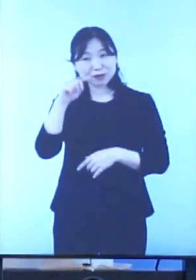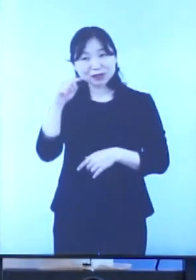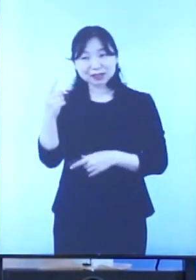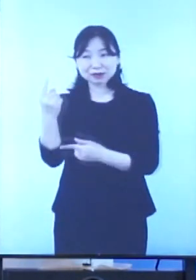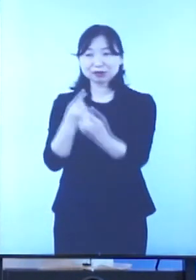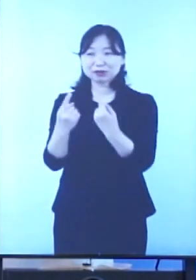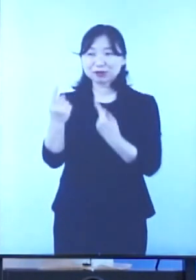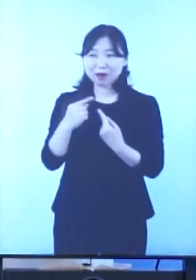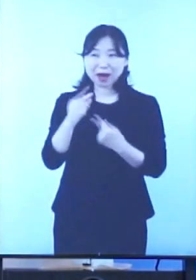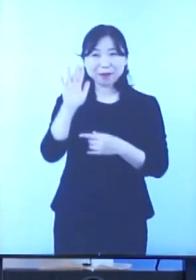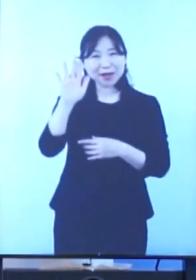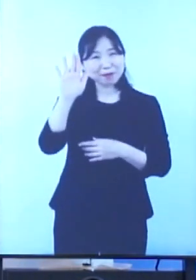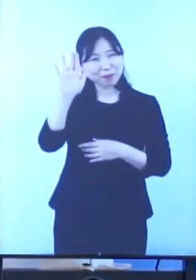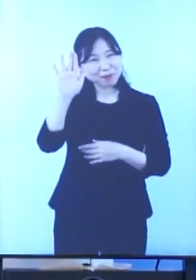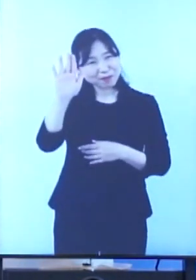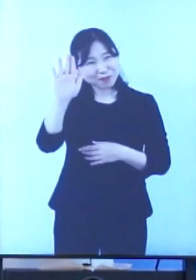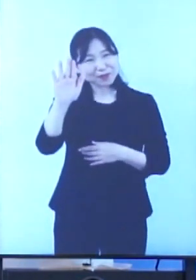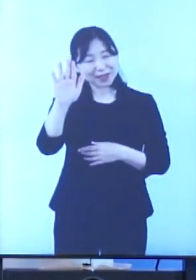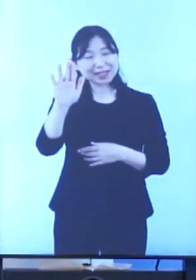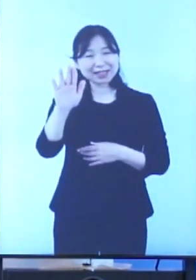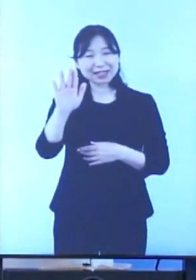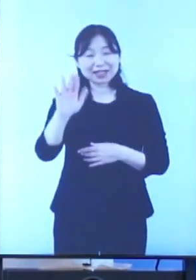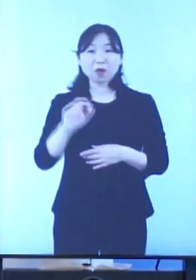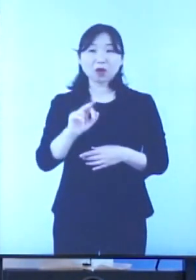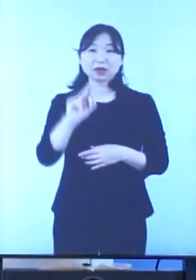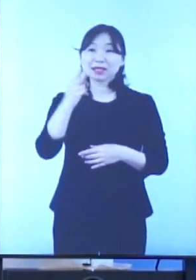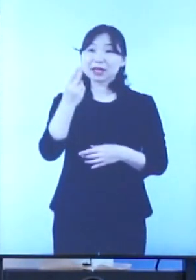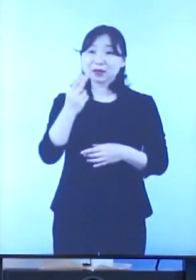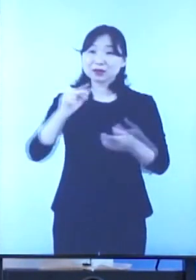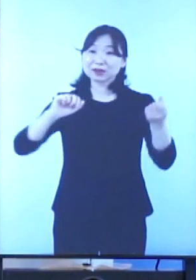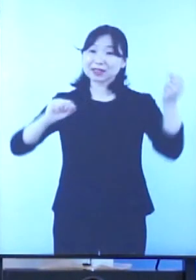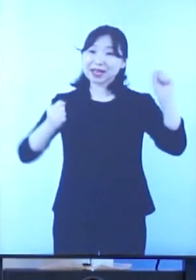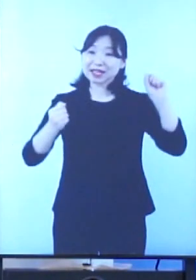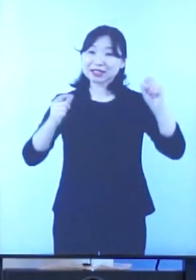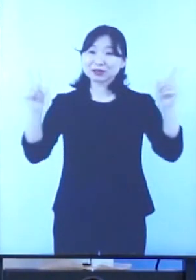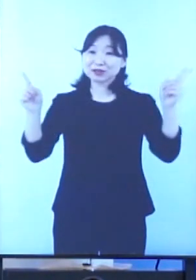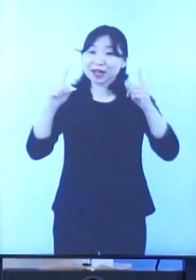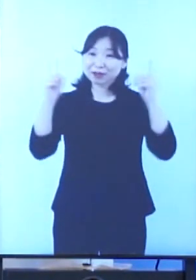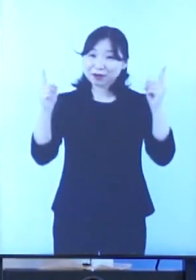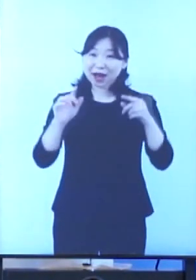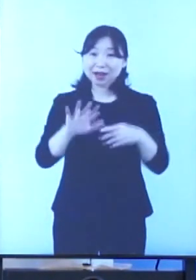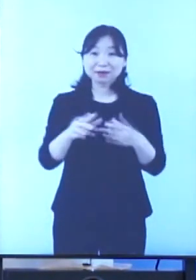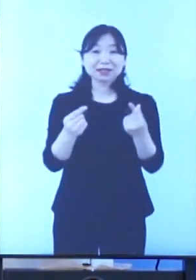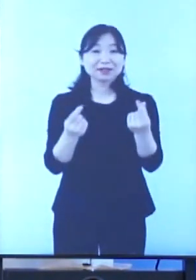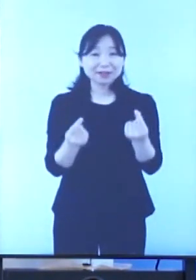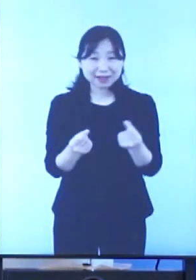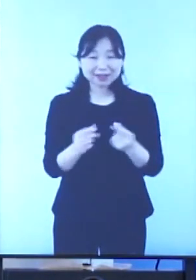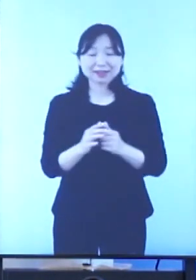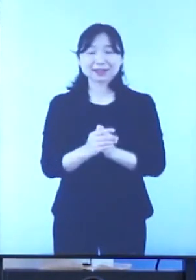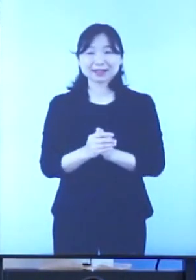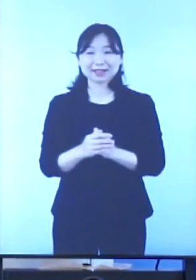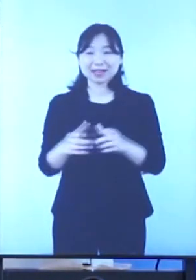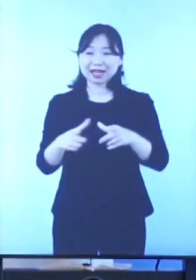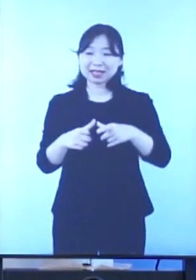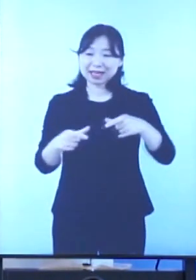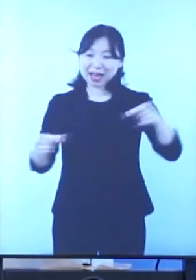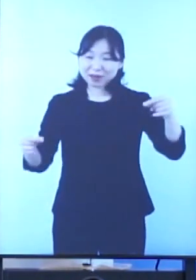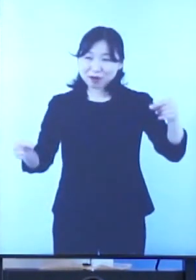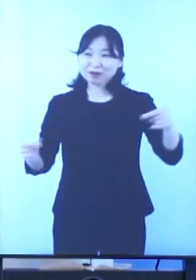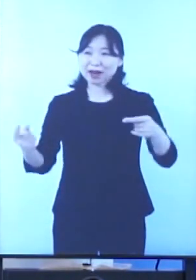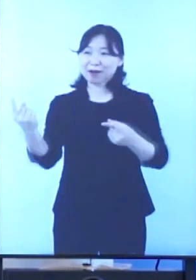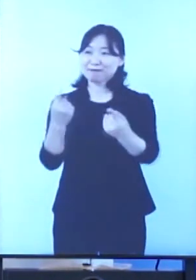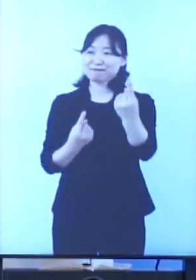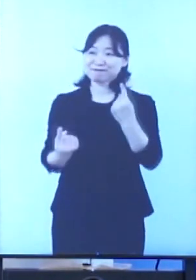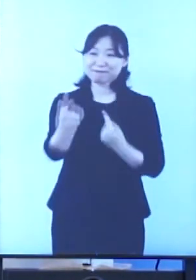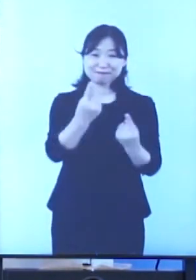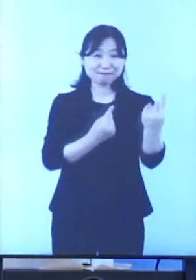、この、瀬戸芸ですとかいろんなことで DC ですとか、この全国からお客様が来られるわ